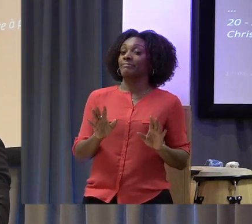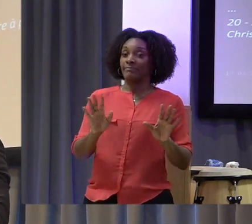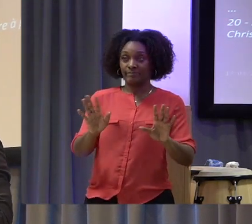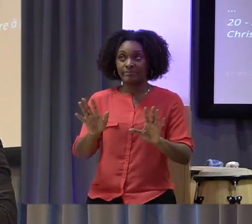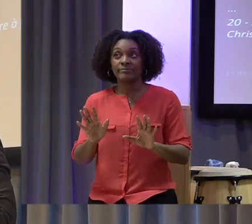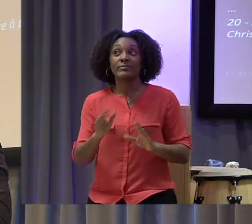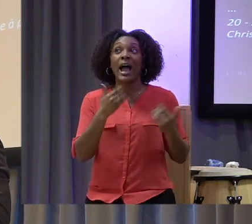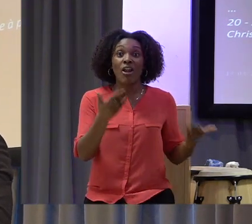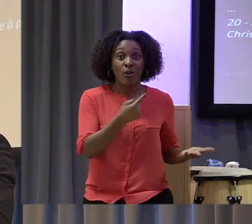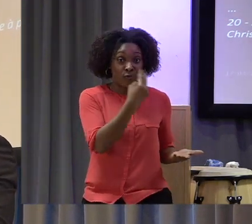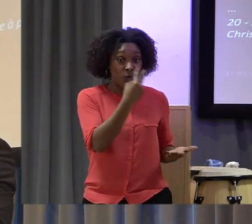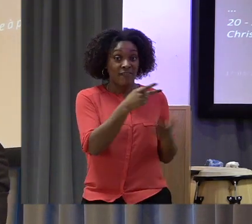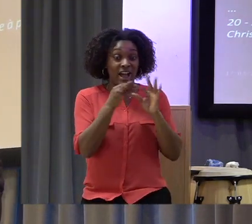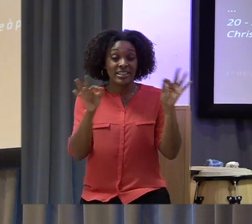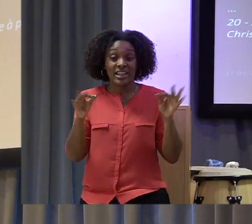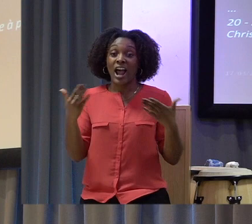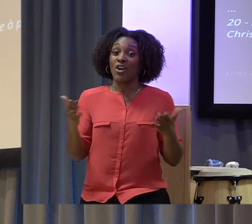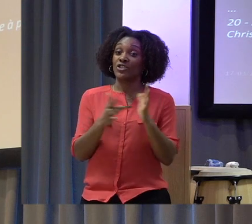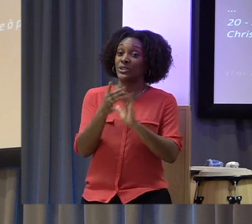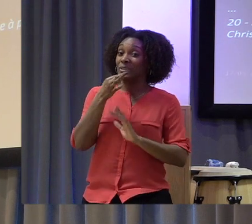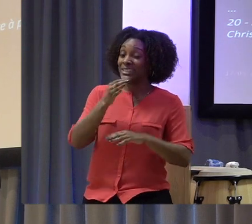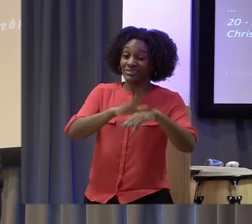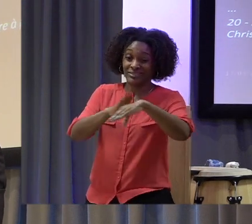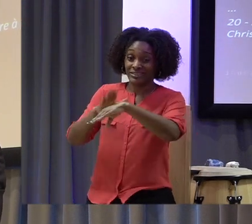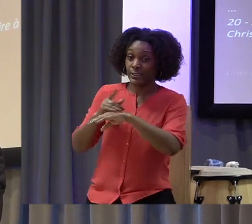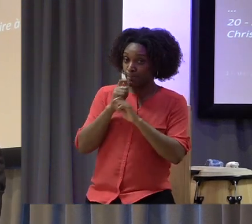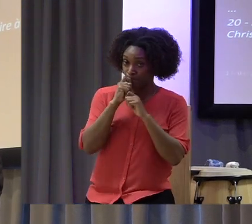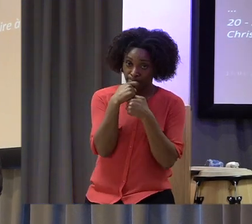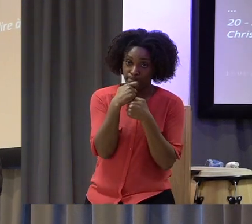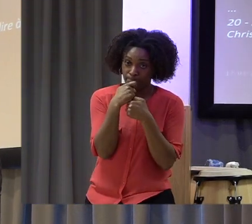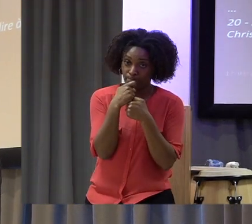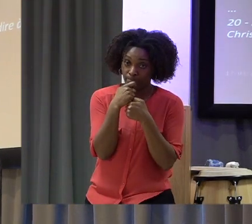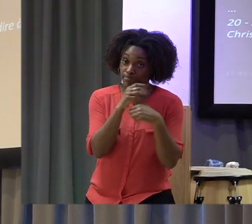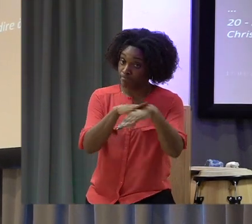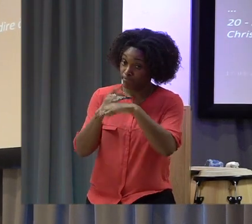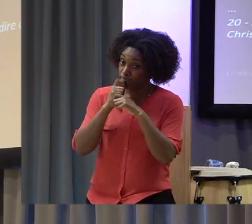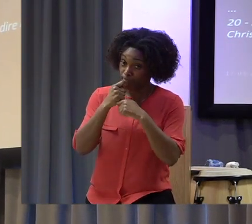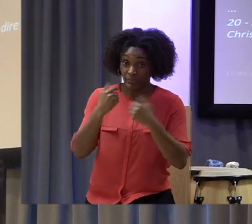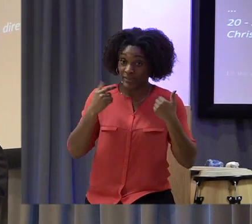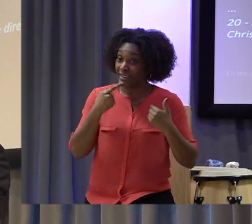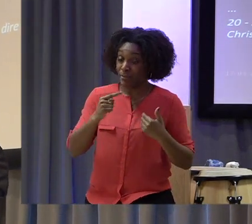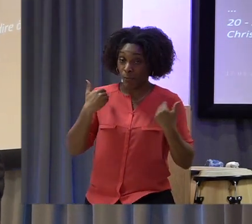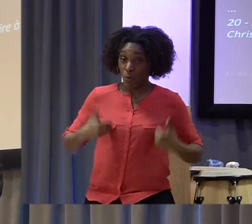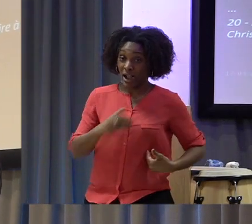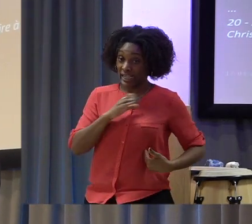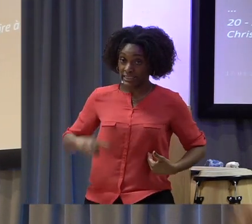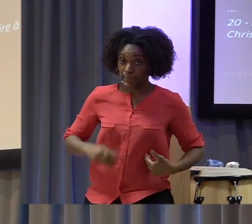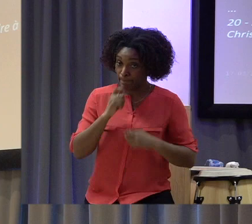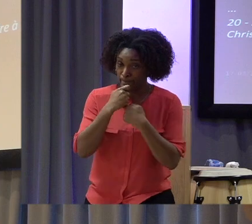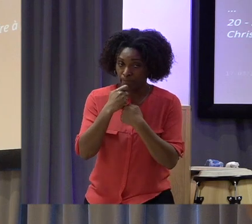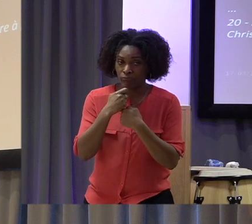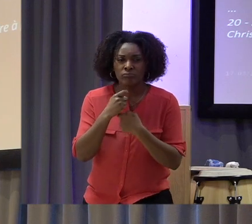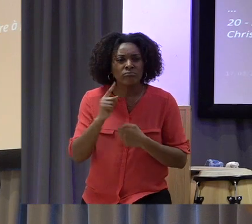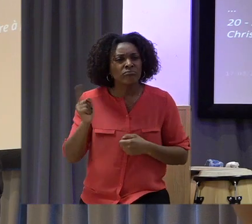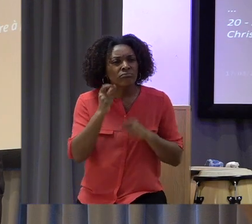Alors Jésus leur recommanda de ne dire à personne qu'il était le Christ. C'est un peu